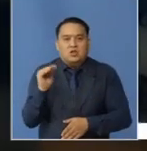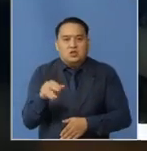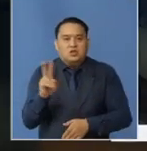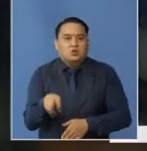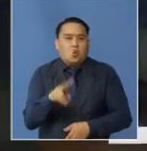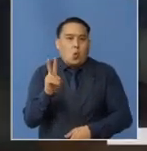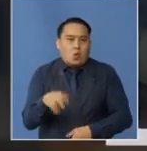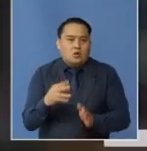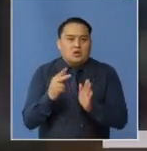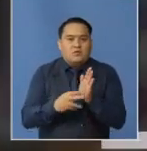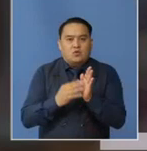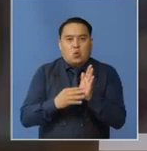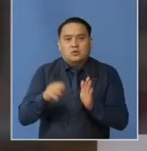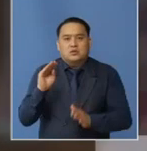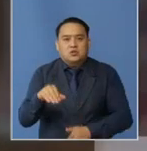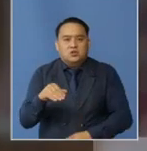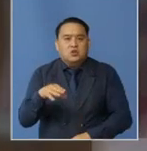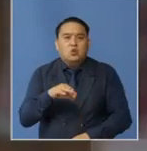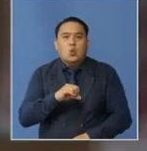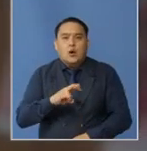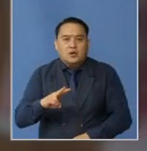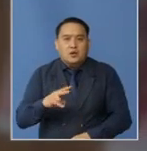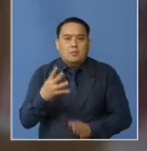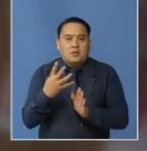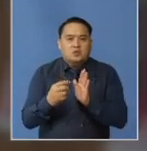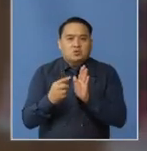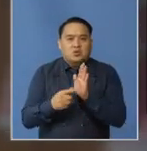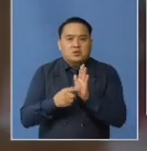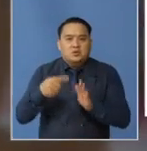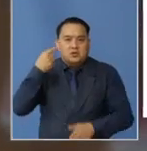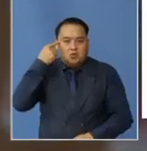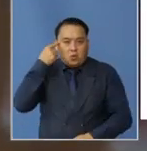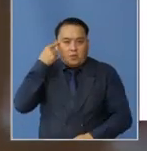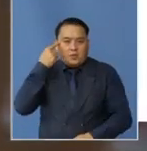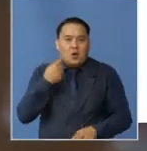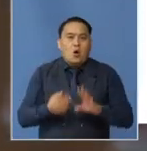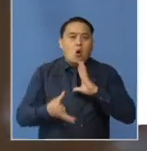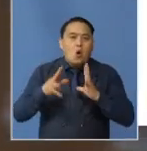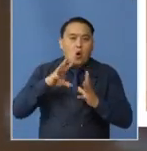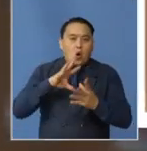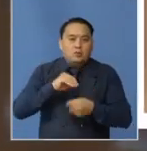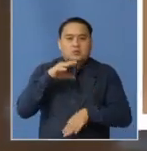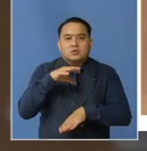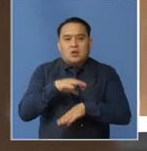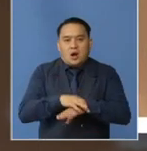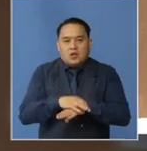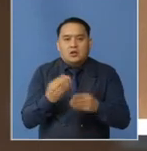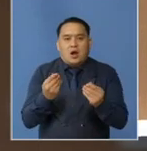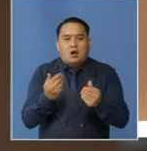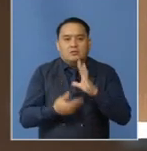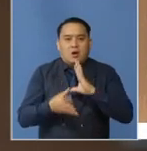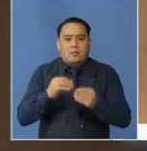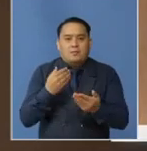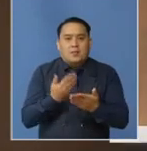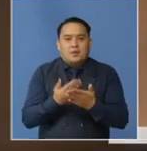долларов США, 90 000 китайских юаней, а также 570 кыргызских сомов. Общая сумма задержанных денежных средств